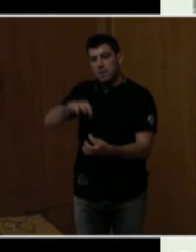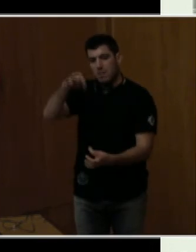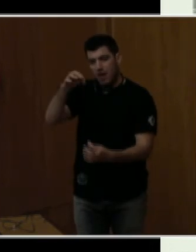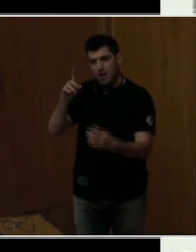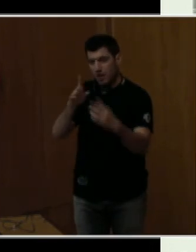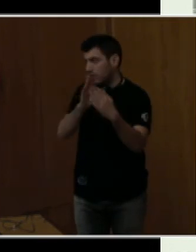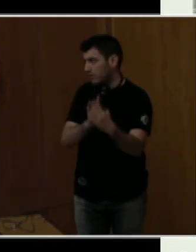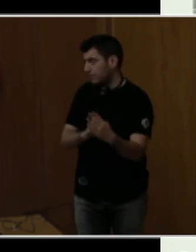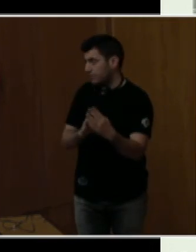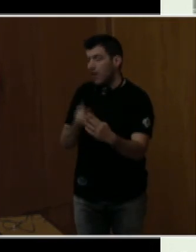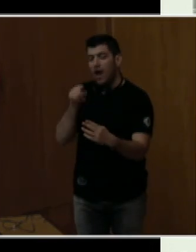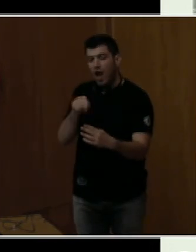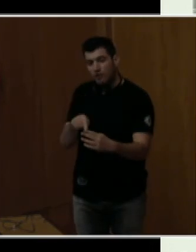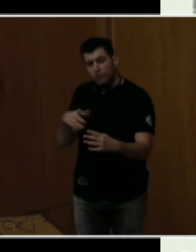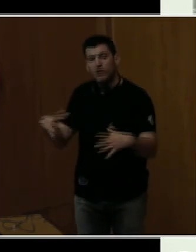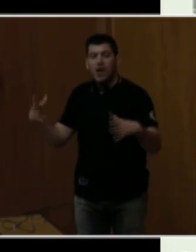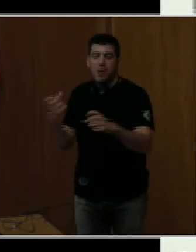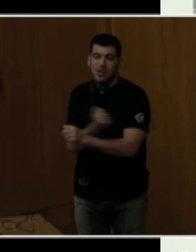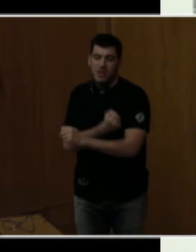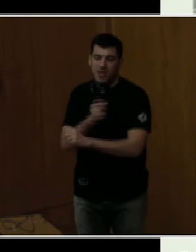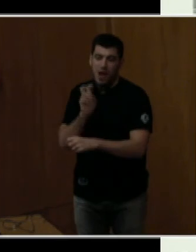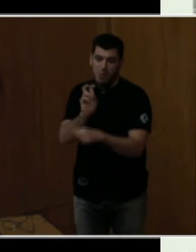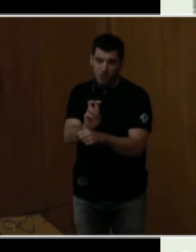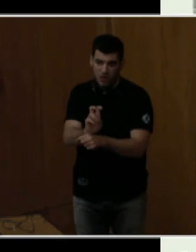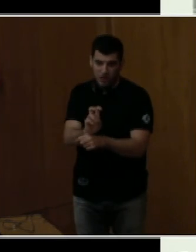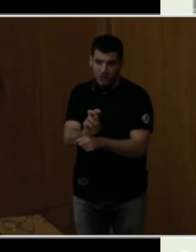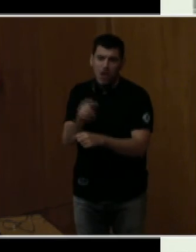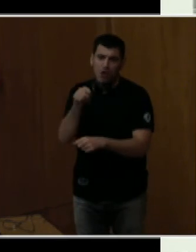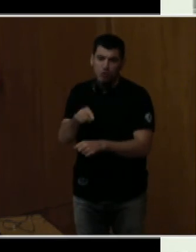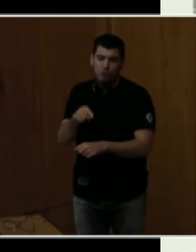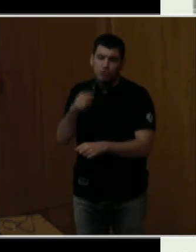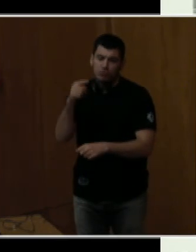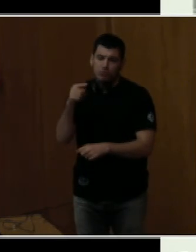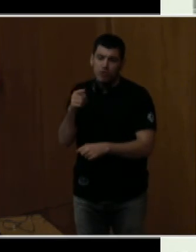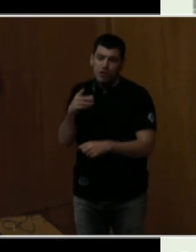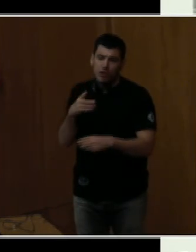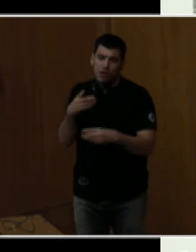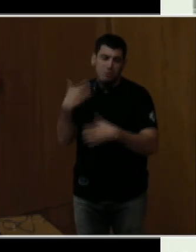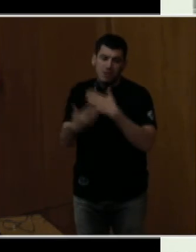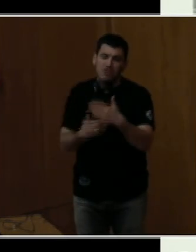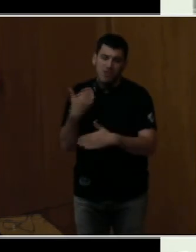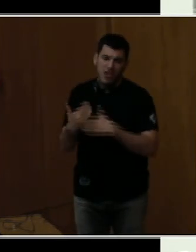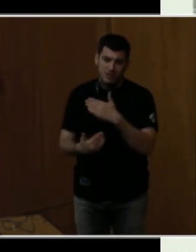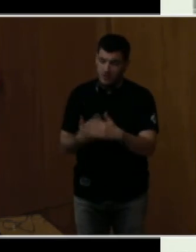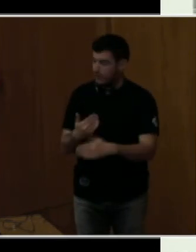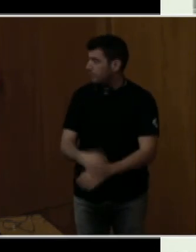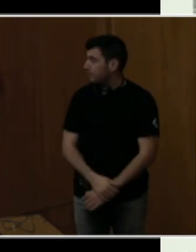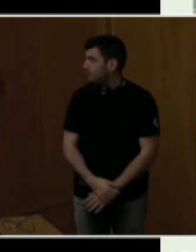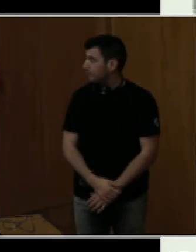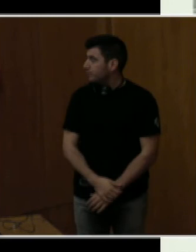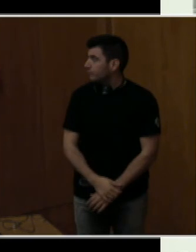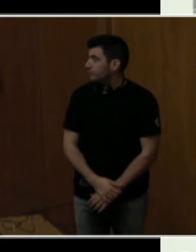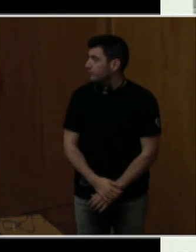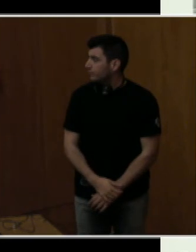σημαίνει επιτυχής αποθήκευση ενός λογικού άσου. Και εδώ βλέπουμε ένα κύκλωμα όπως είναι σήμερα